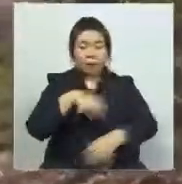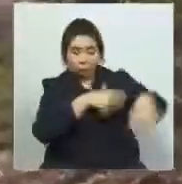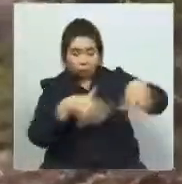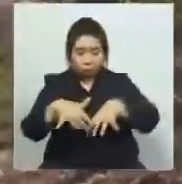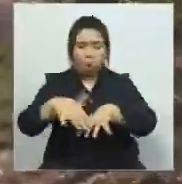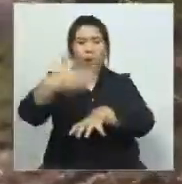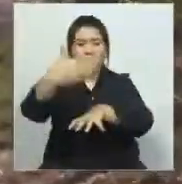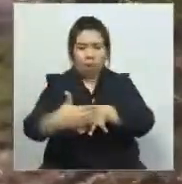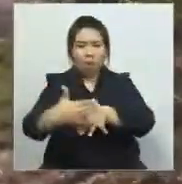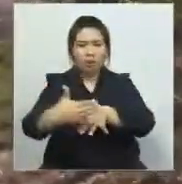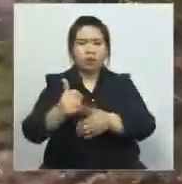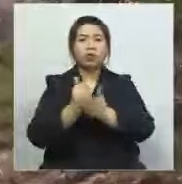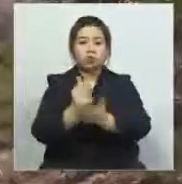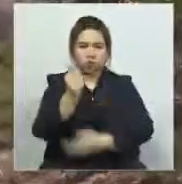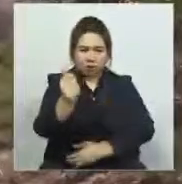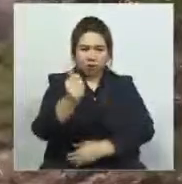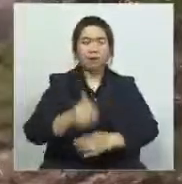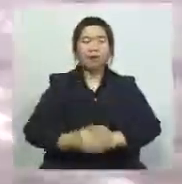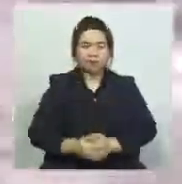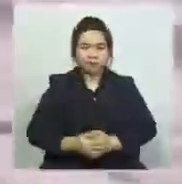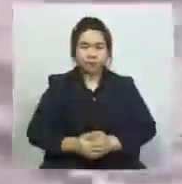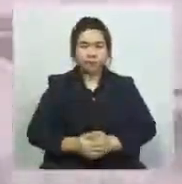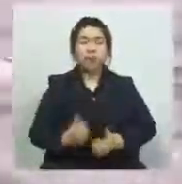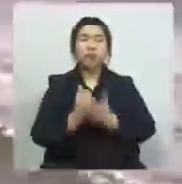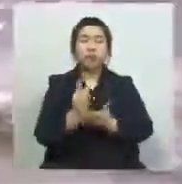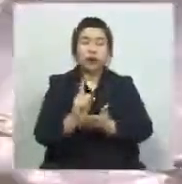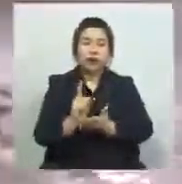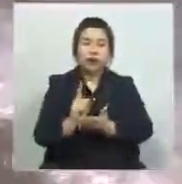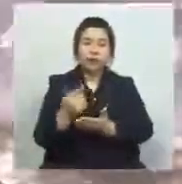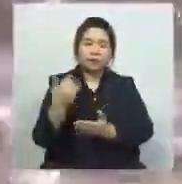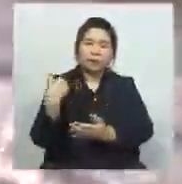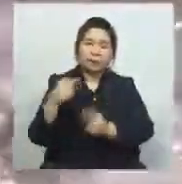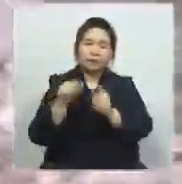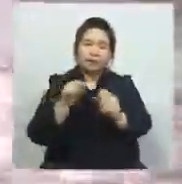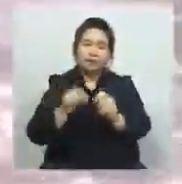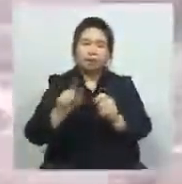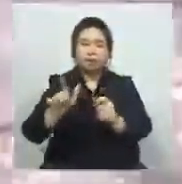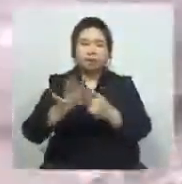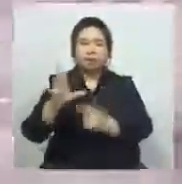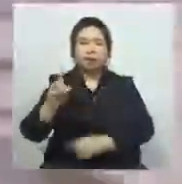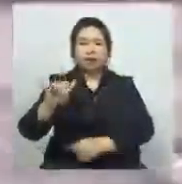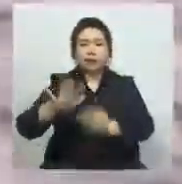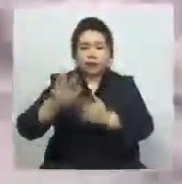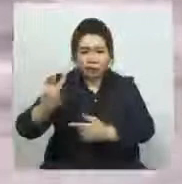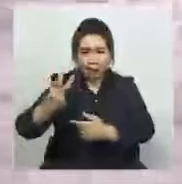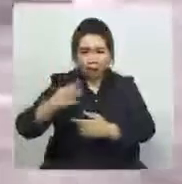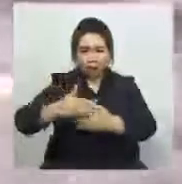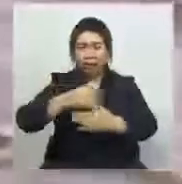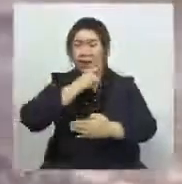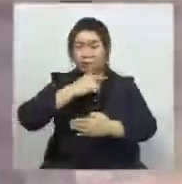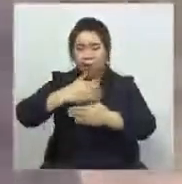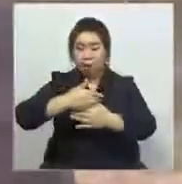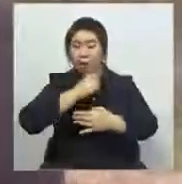นนะครับในพื้นที่ด้านท้ายนะครับคือบริเวณของแม่เล่แถวลาดยาวแถวอะไรต่างๆนะครับนี่ประโยชน์นะครับ